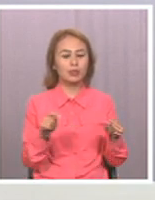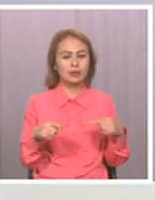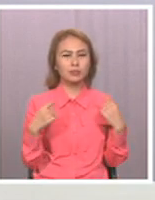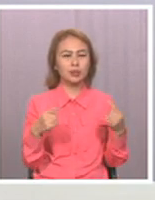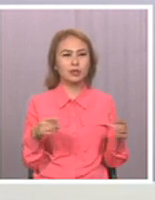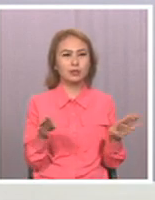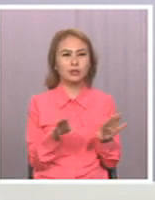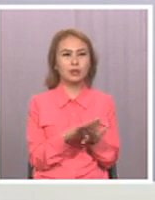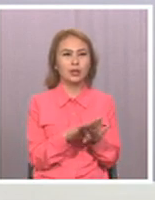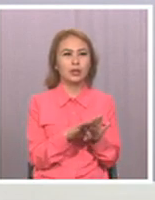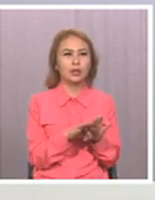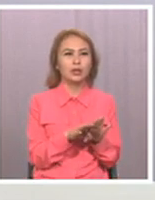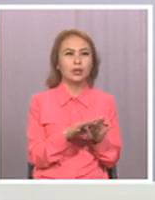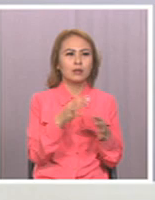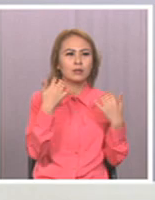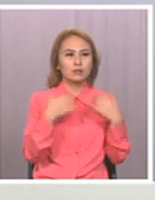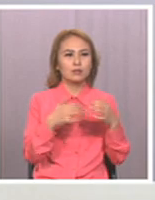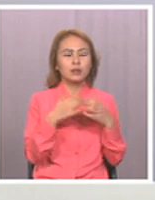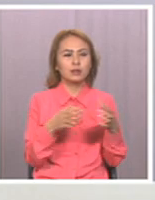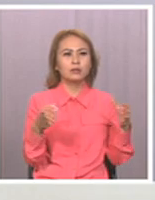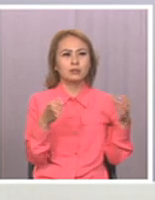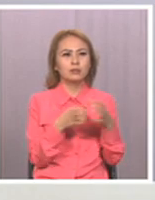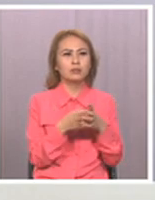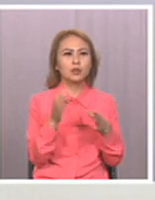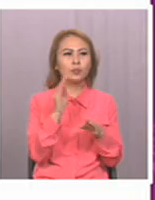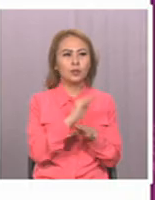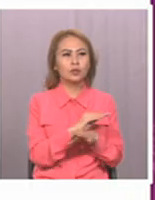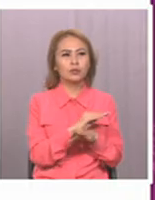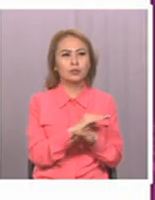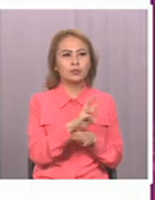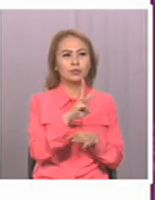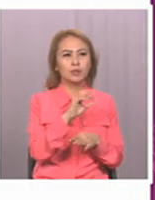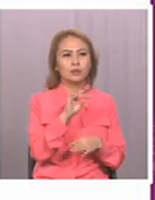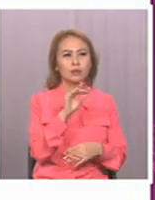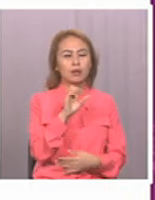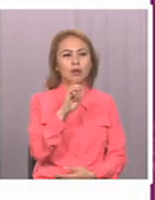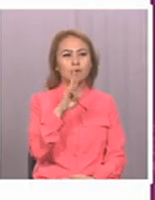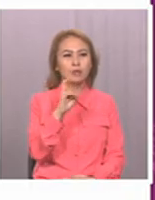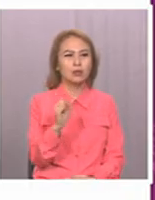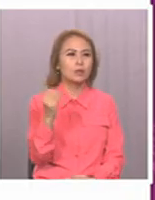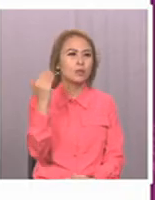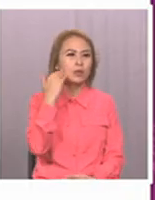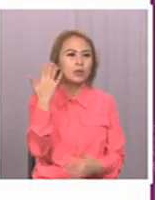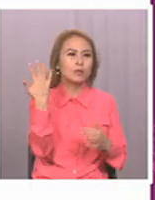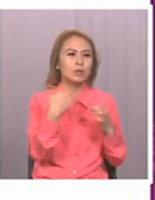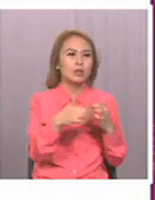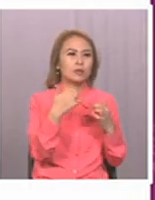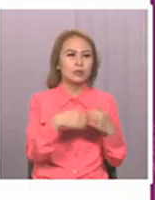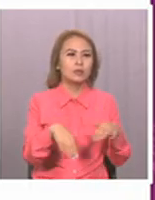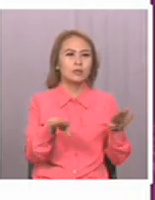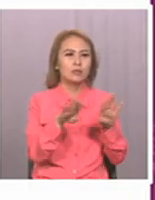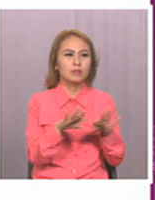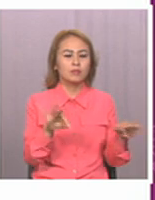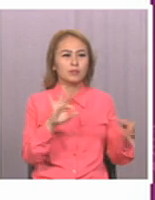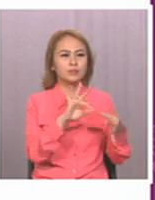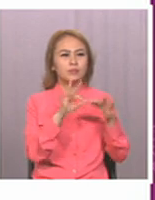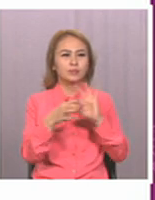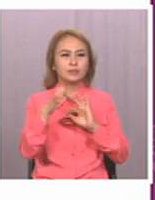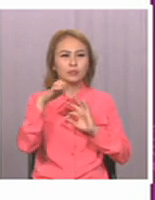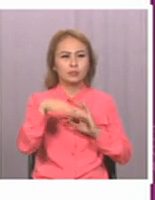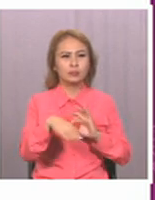Берілген сандар қатарының медианасы. Медиана дегеніміз ол шамалардың орташа мәнін